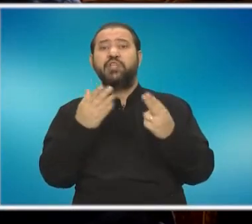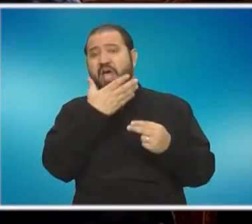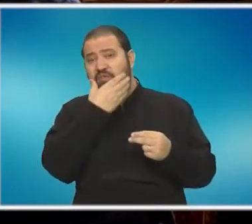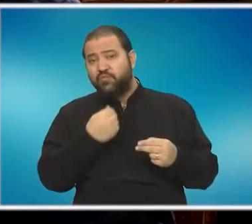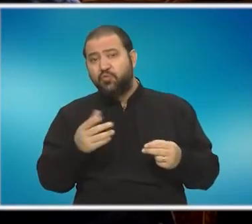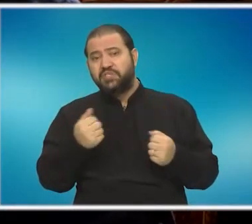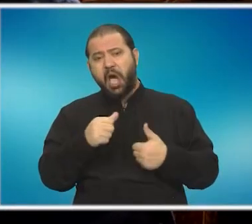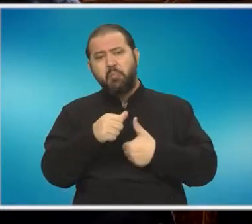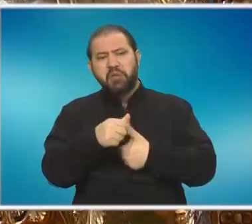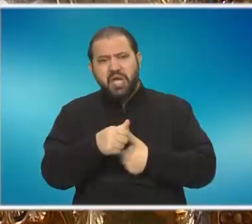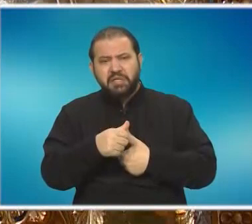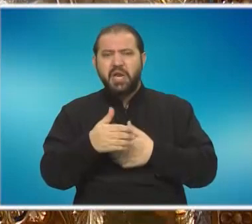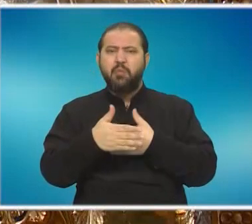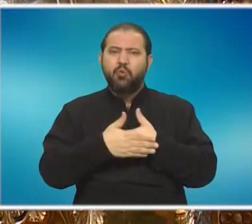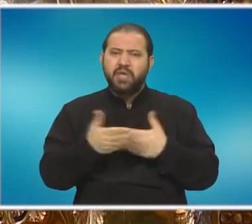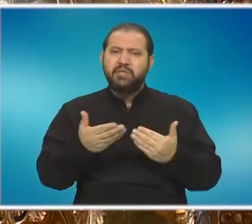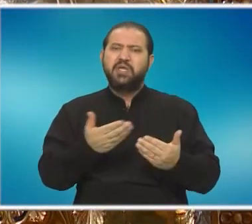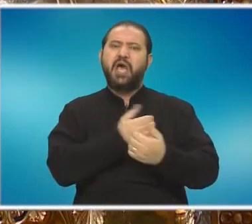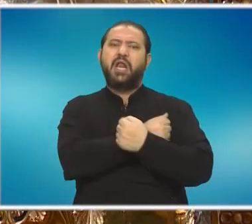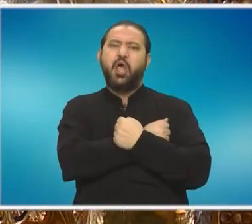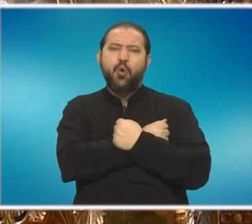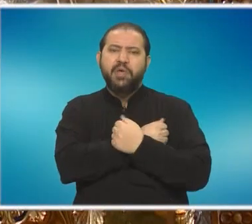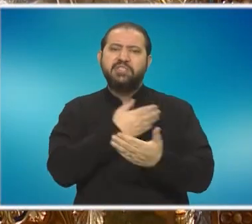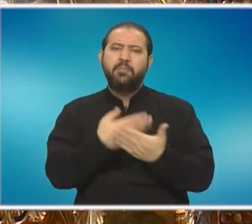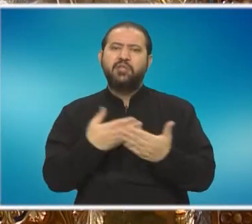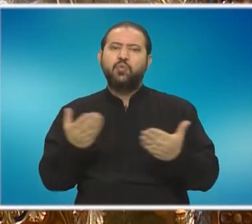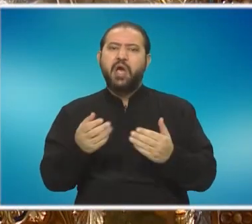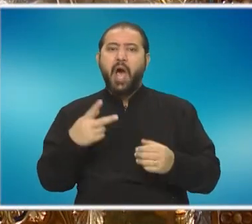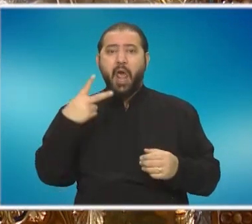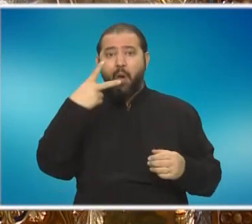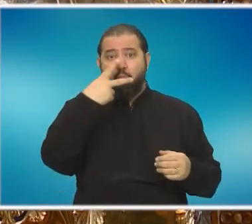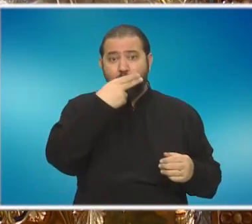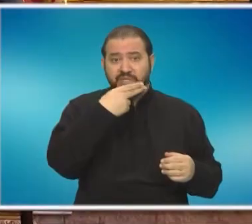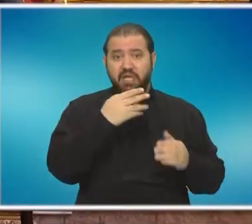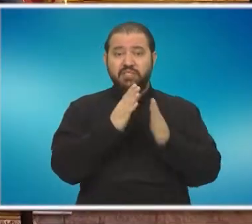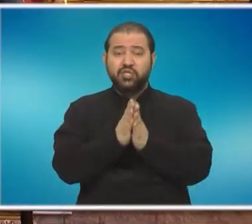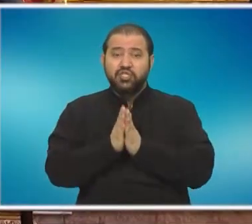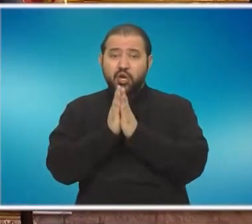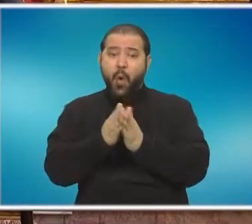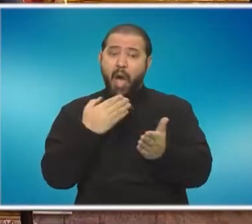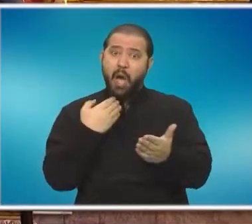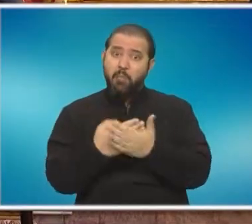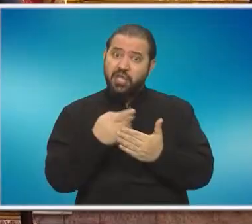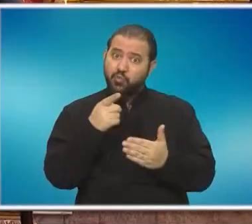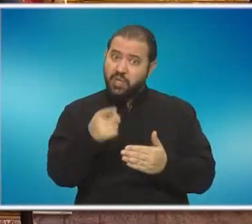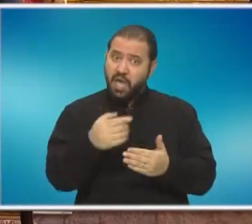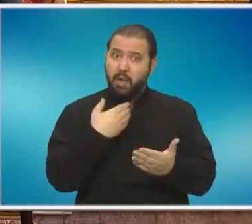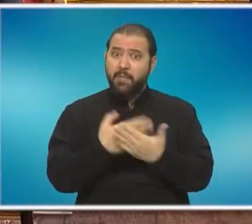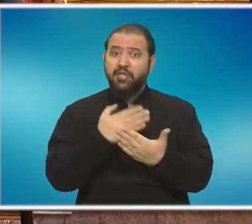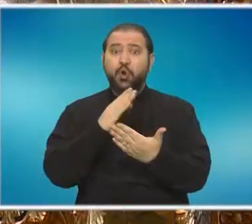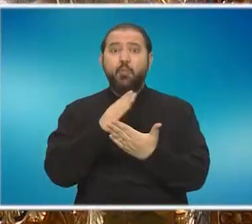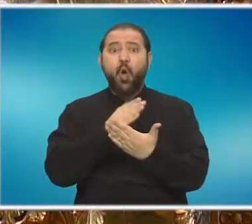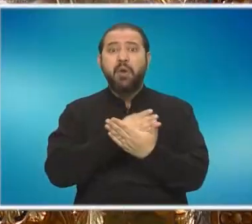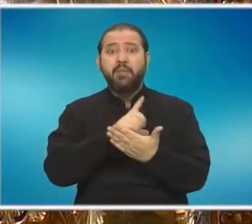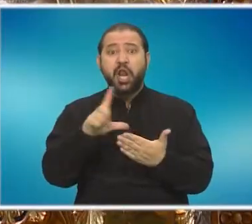Au prieteni, au cunoștințe pe care le iubesc și pentru care țin post sau se roagă îndelung special pentru ei sau